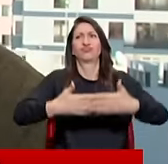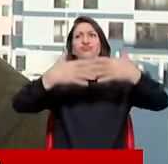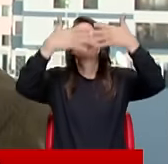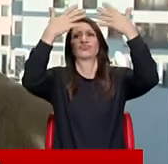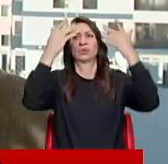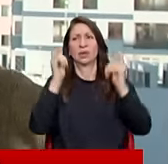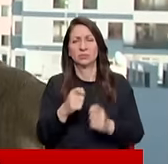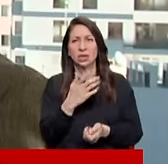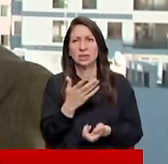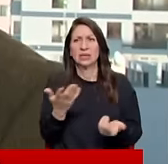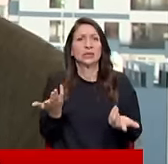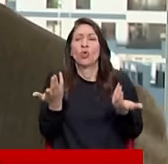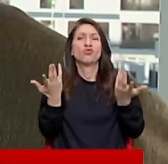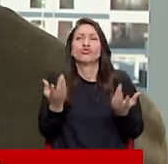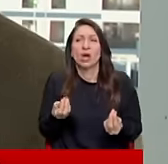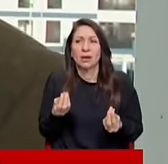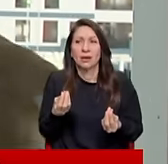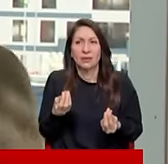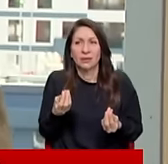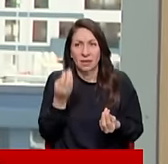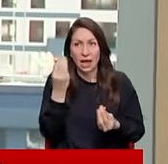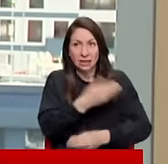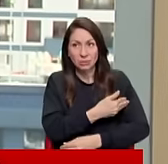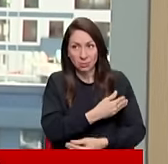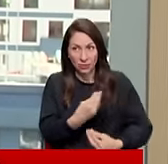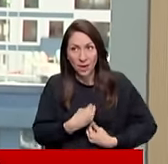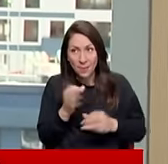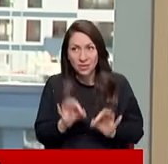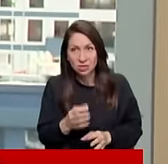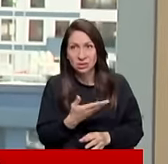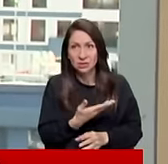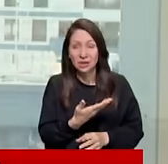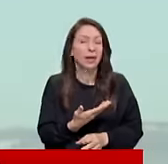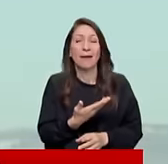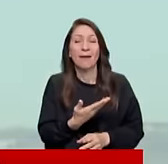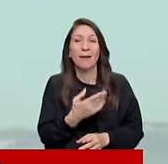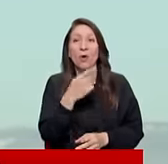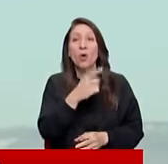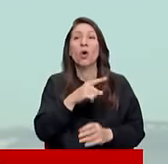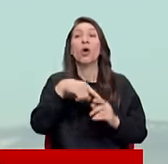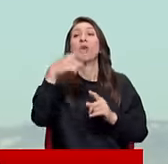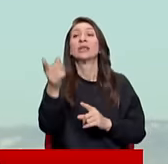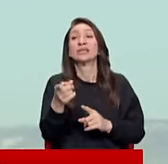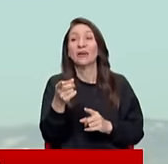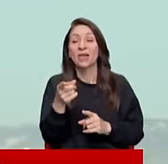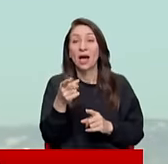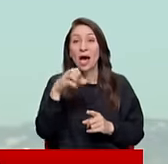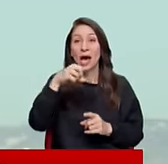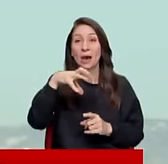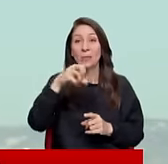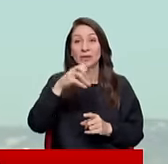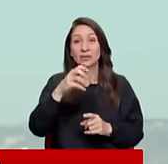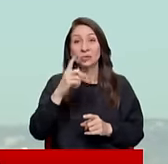gökdelen diktiler falan. Sanki ne olacak yani, daha iyi hizmet mi vermeye başladılar? O öteki tarafta AK